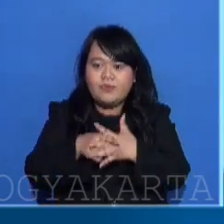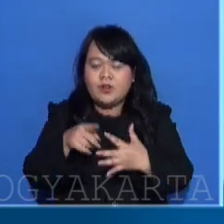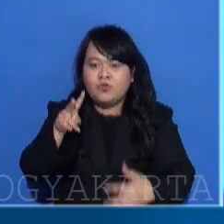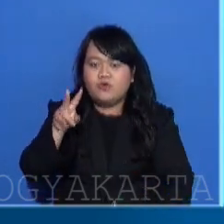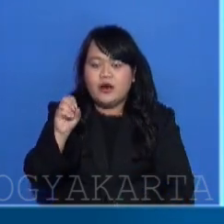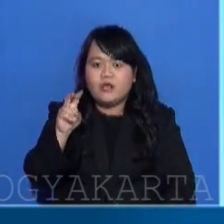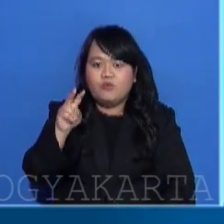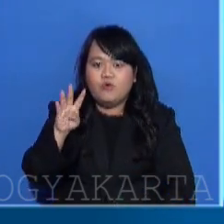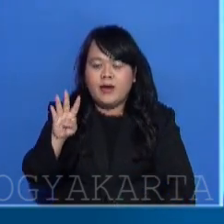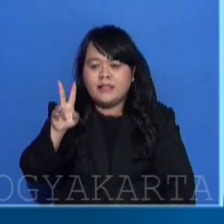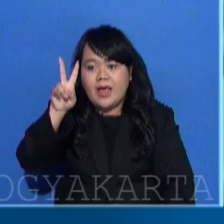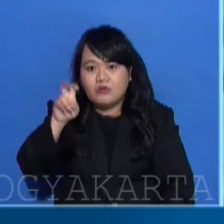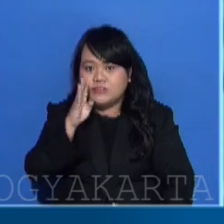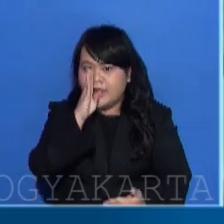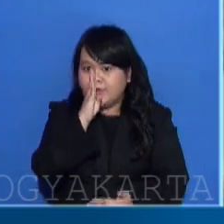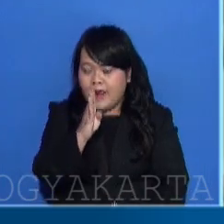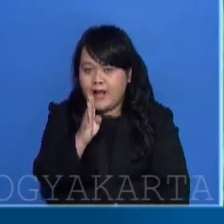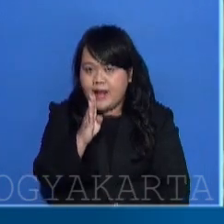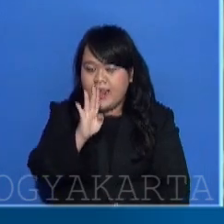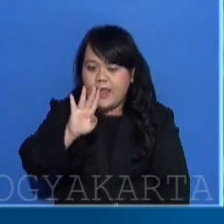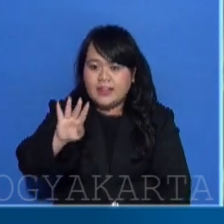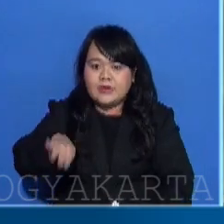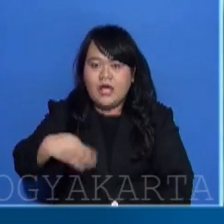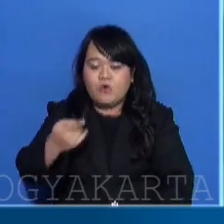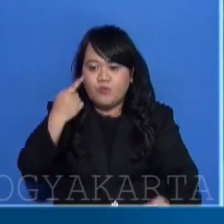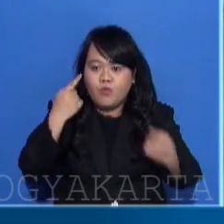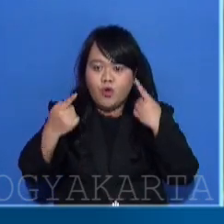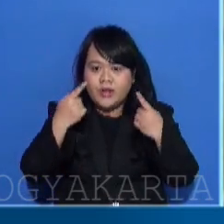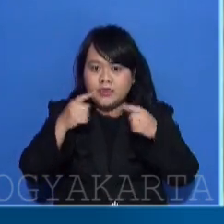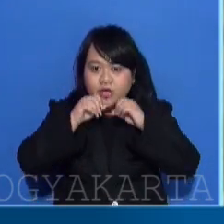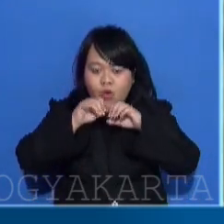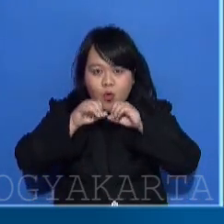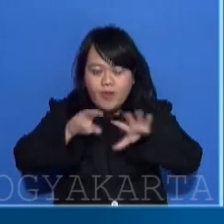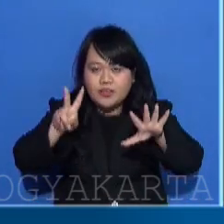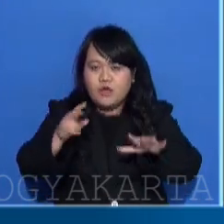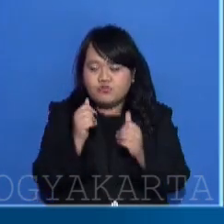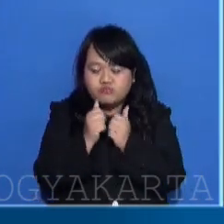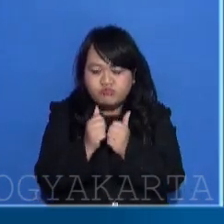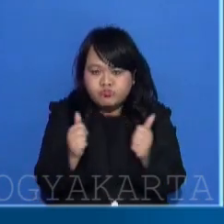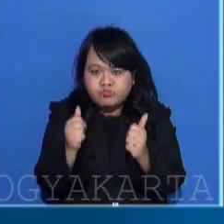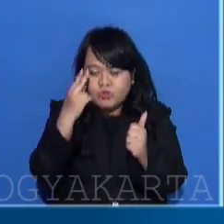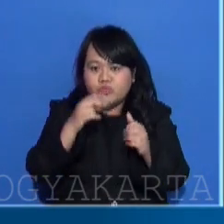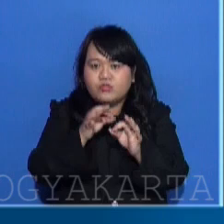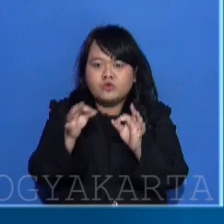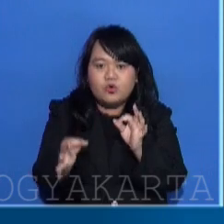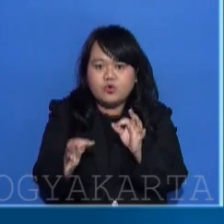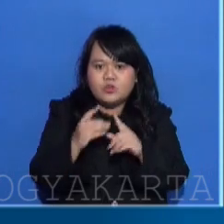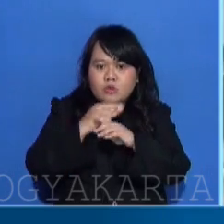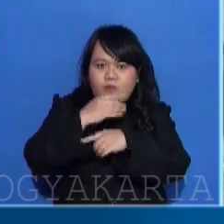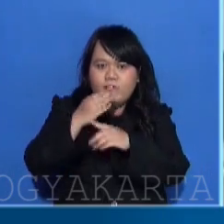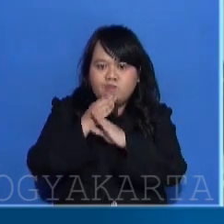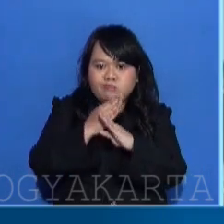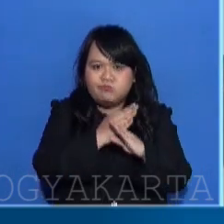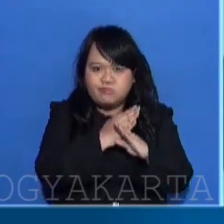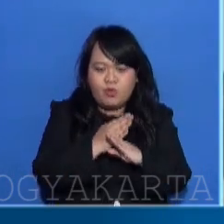2024 harus Netral di tahun politik karena tahu Mas harus tanggap dan bijak dalam menangani berbagai berita bohong atau